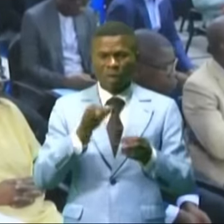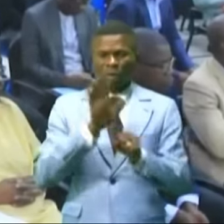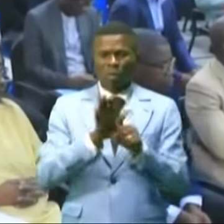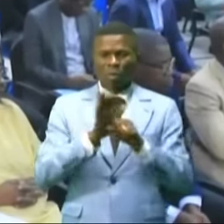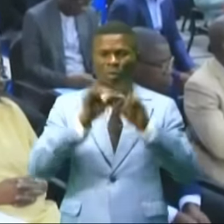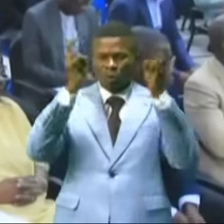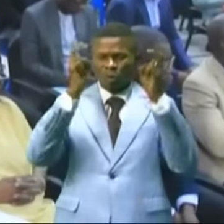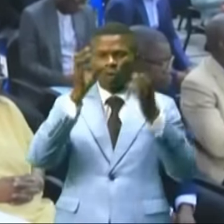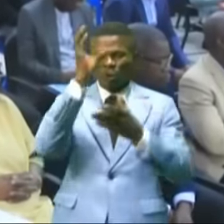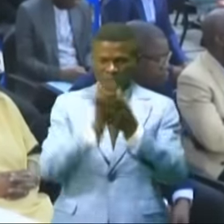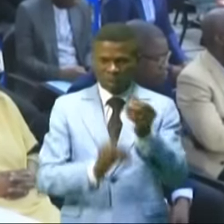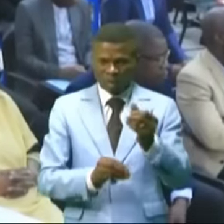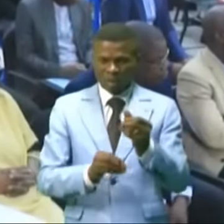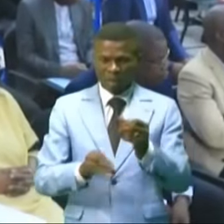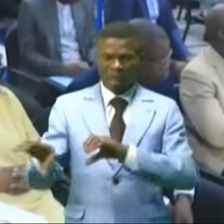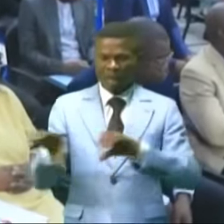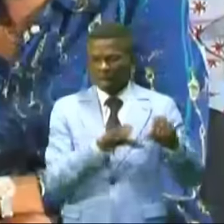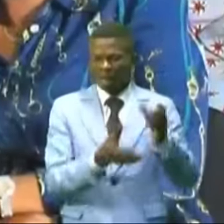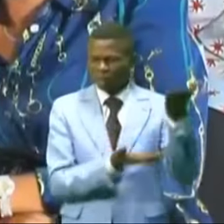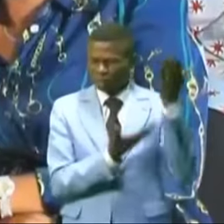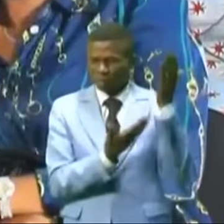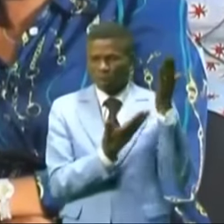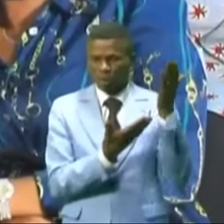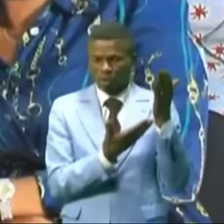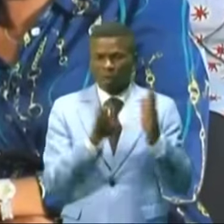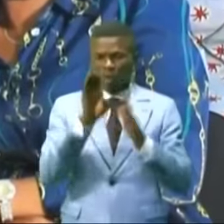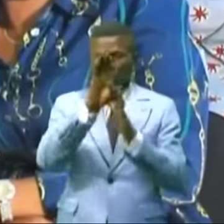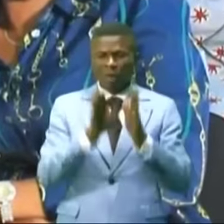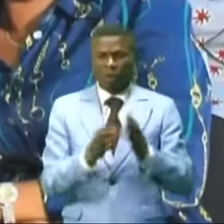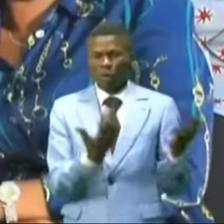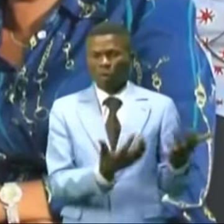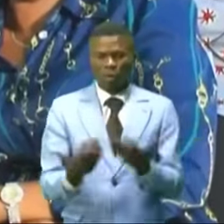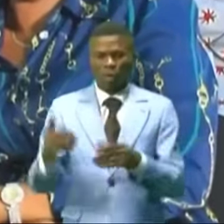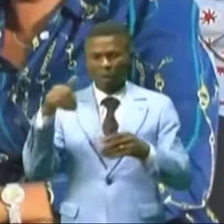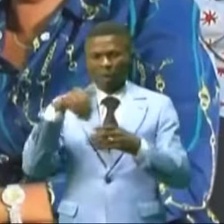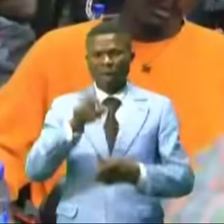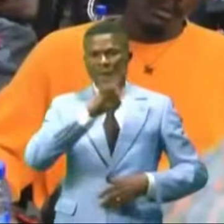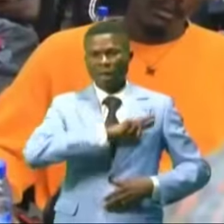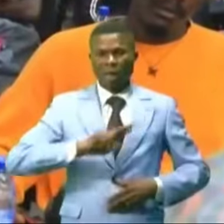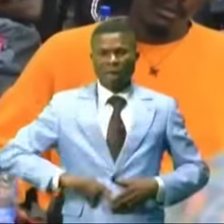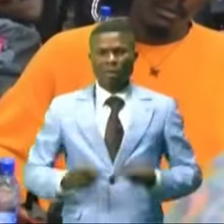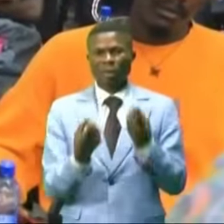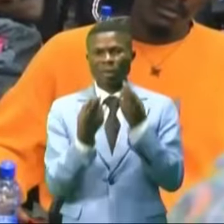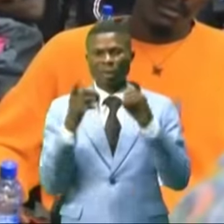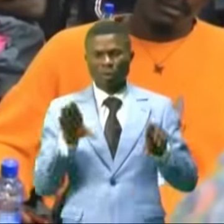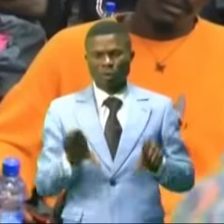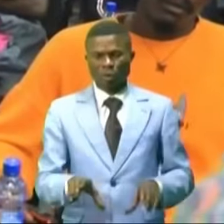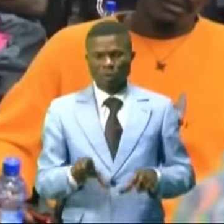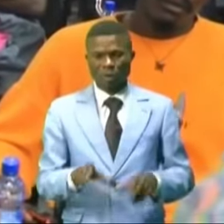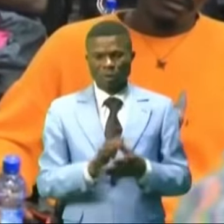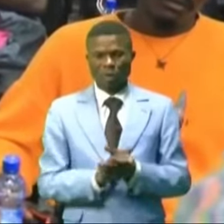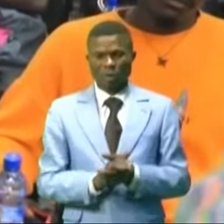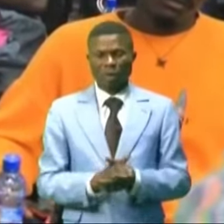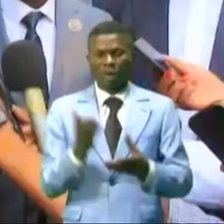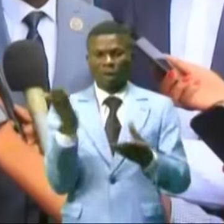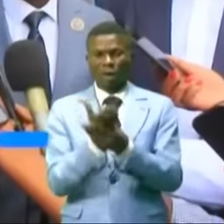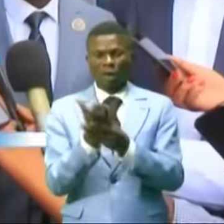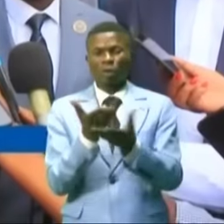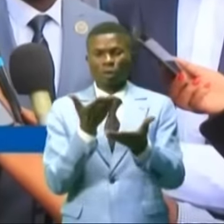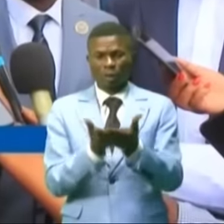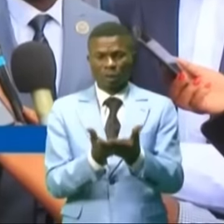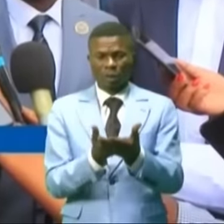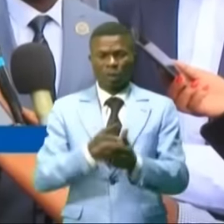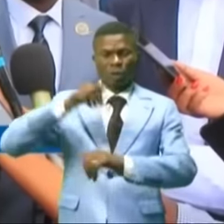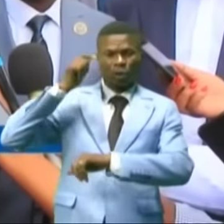le chapitre et les axes principaux du code numérique en République démocratique du Congo. Cet outil